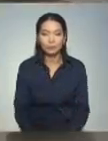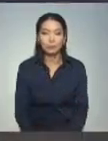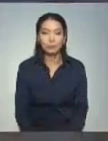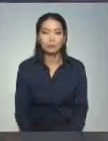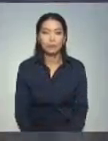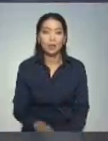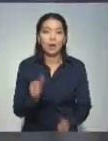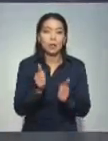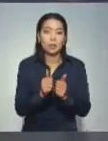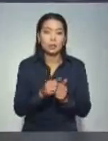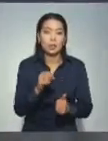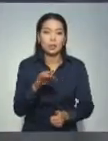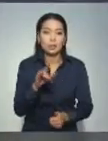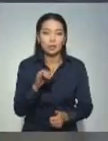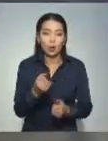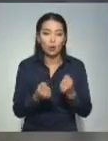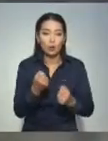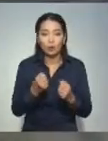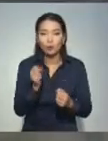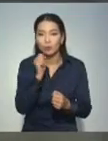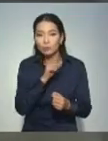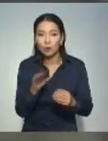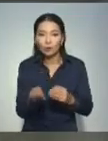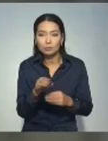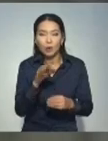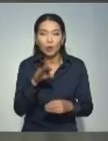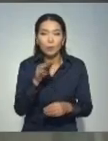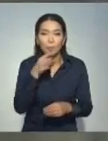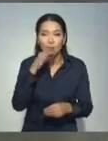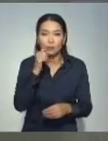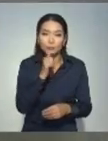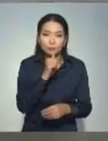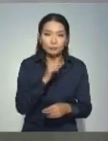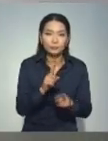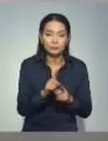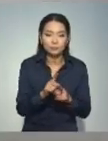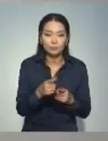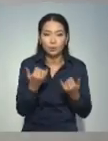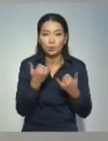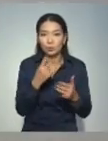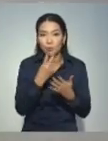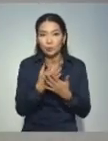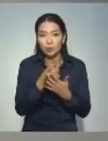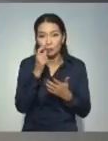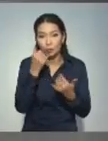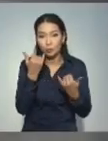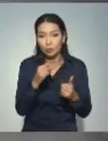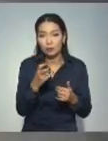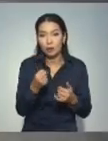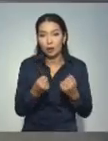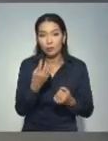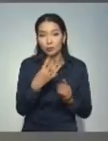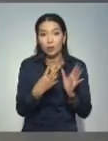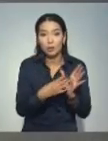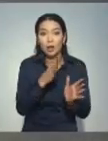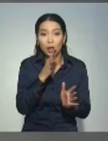а в соседнем Атырау гонщик скрываясь от полиции проявил чудеса смекалки мужчина позарился на авто 49-летний горожанки по